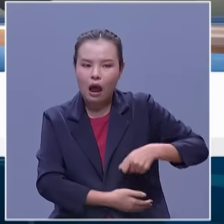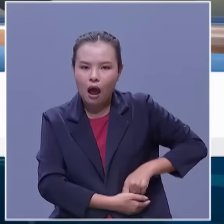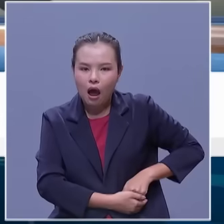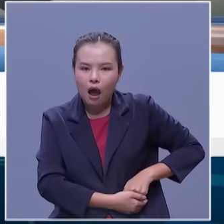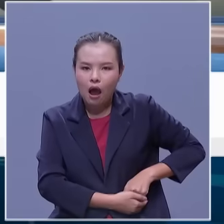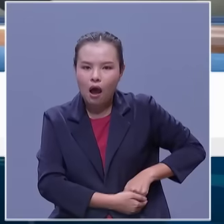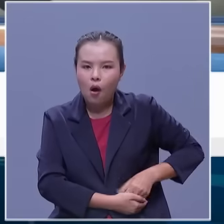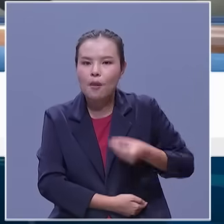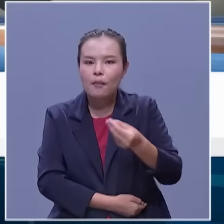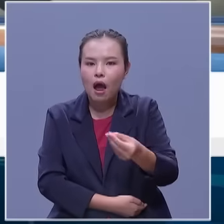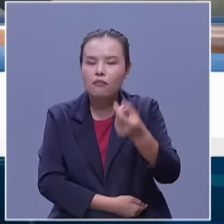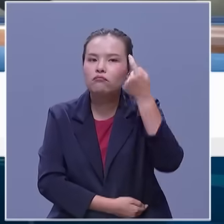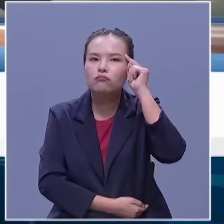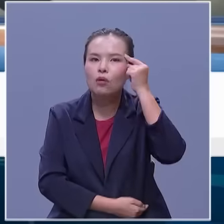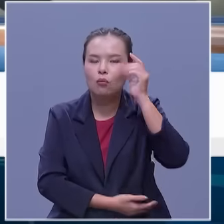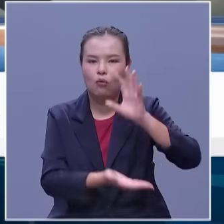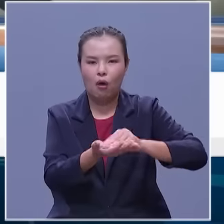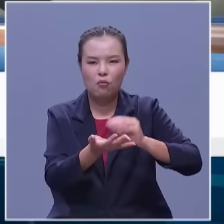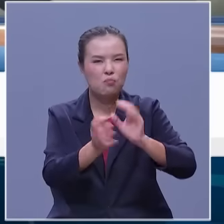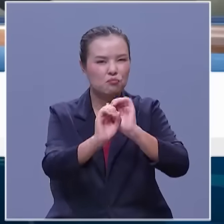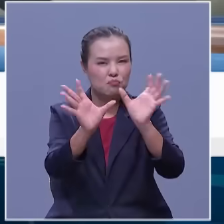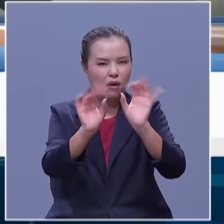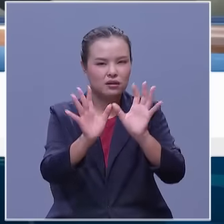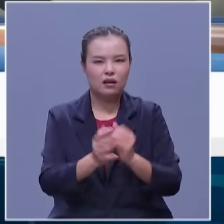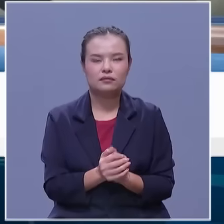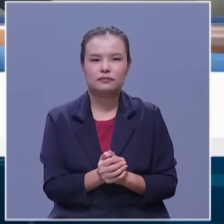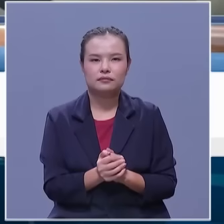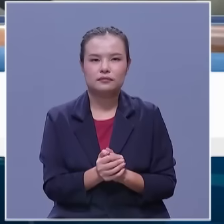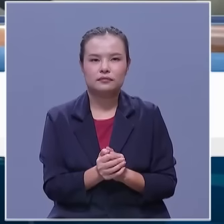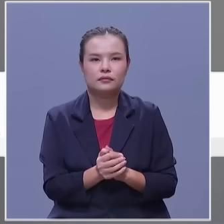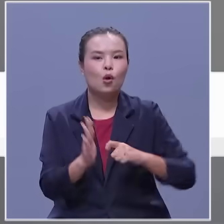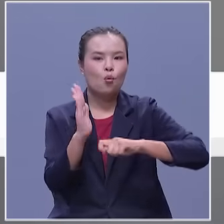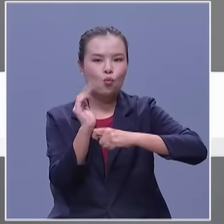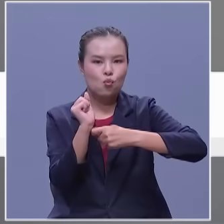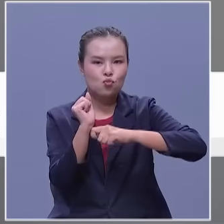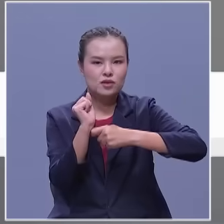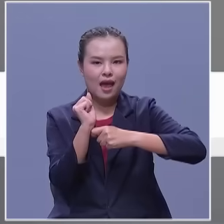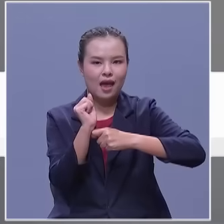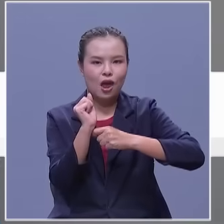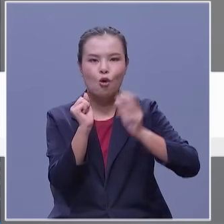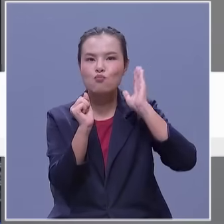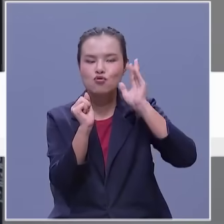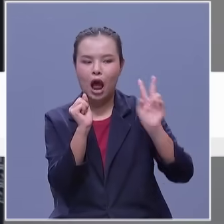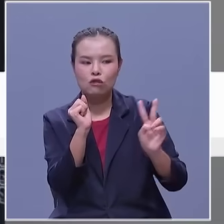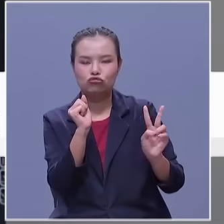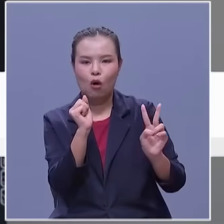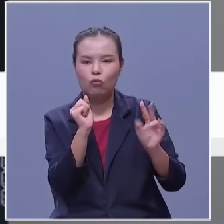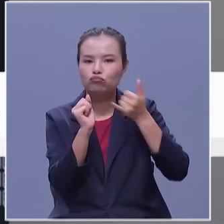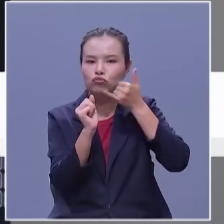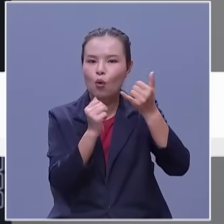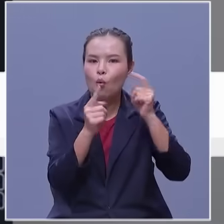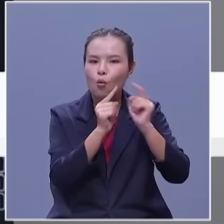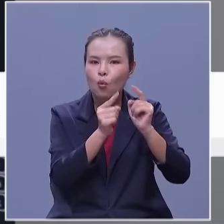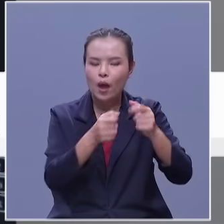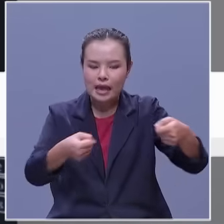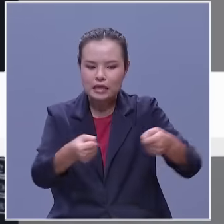ไหมเอามาตรงเนี้ยเธอก็ยังไม่ได้หข้อมูลชัดเจนนะแค่บอกว่าอ่ะอย่างกุญแจเนี่ยมีบิ๊กกับปลอยใช่มั้ยที่ประสาานกันแล้วครีม